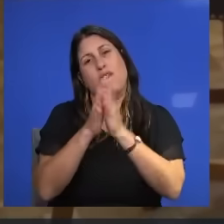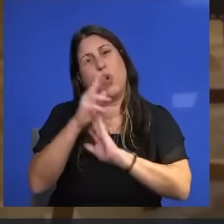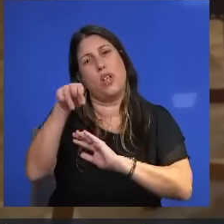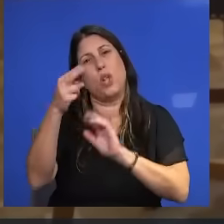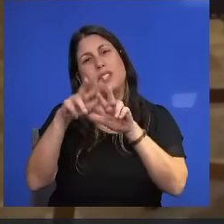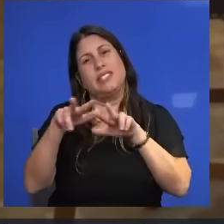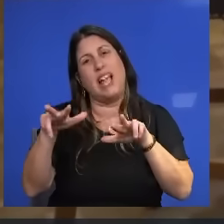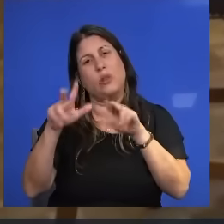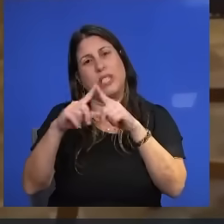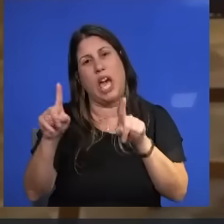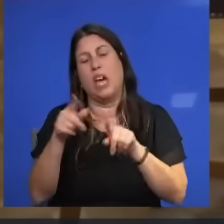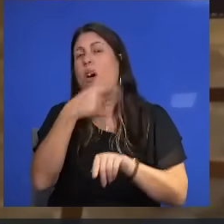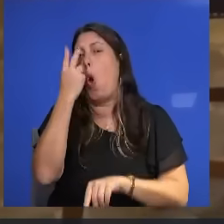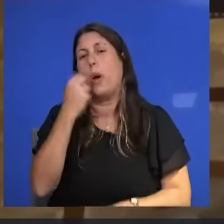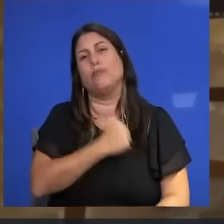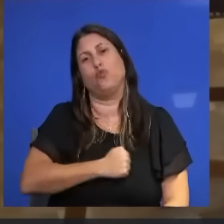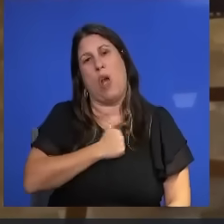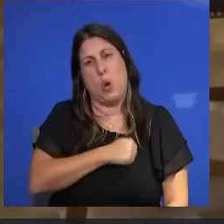שכולים.